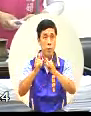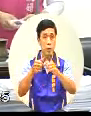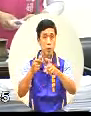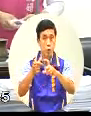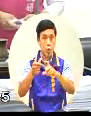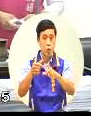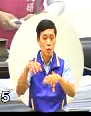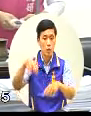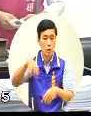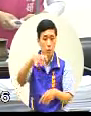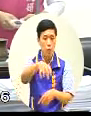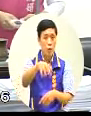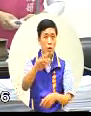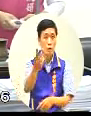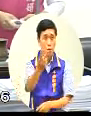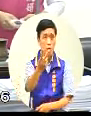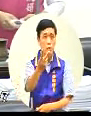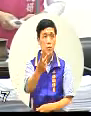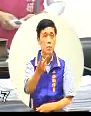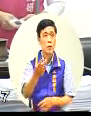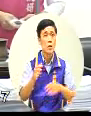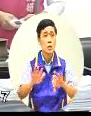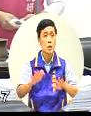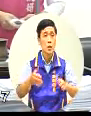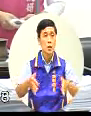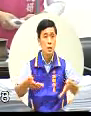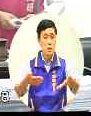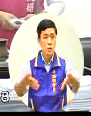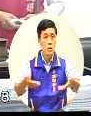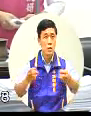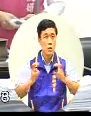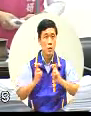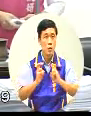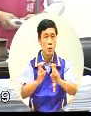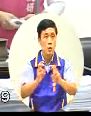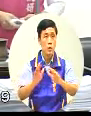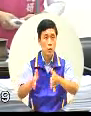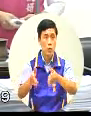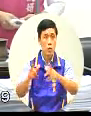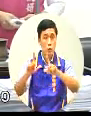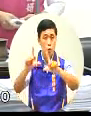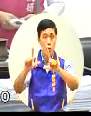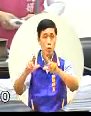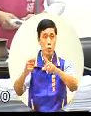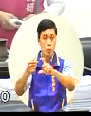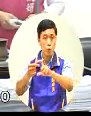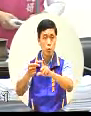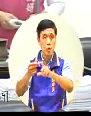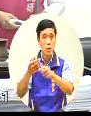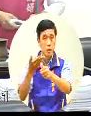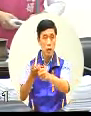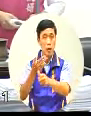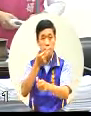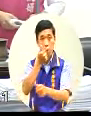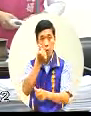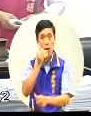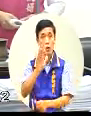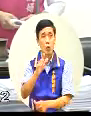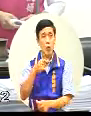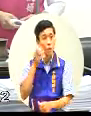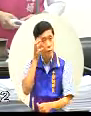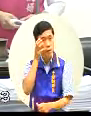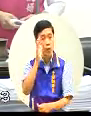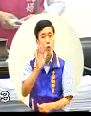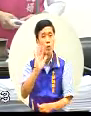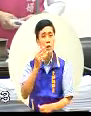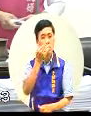而已哦。那现在这个轻轨可以变东区很便利的哈、哦。啊，其实我拢真期待啦，啊，其实嘛真